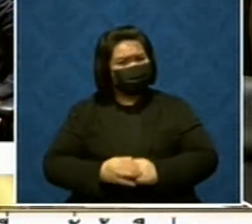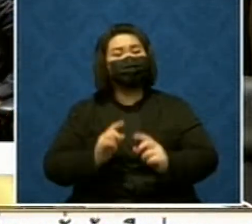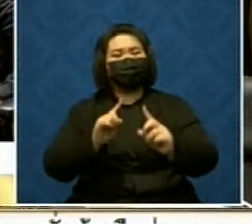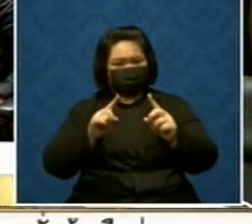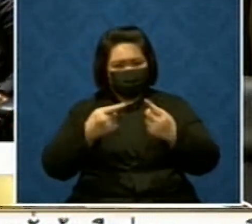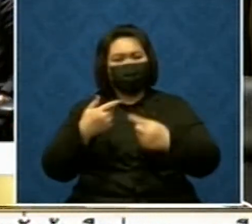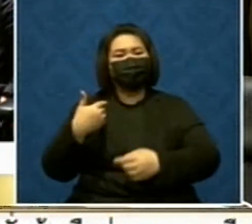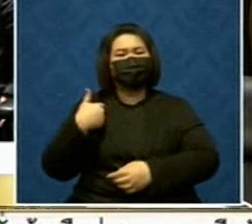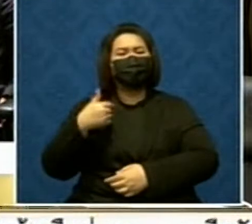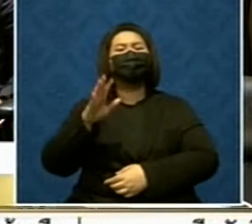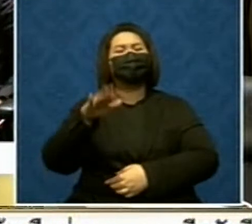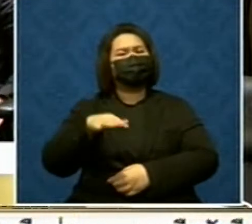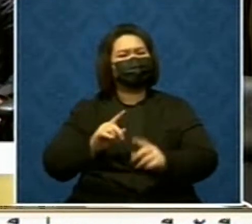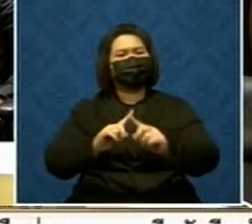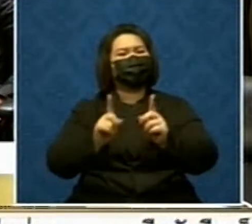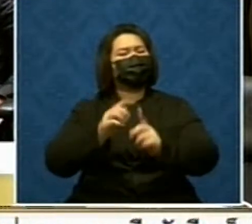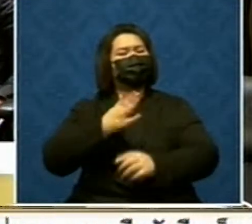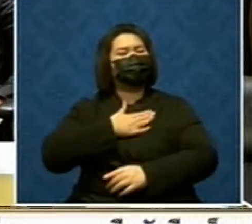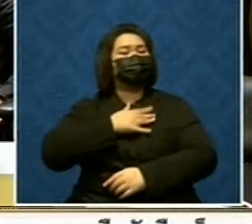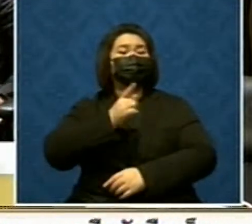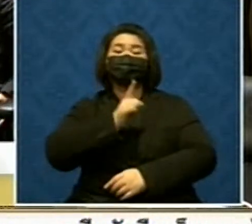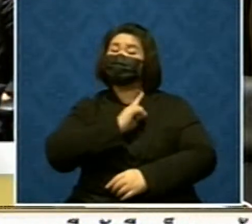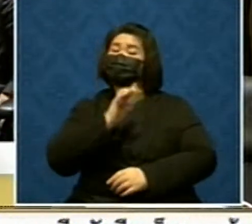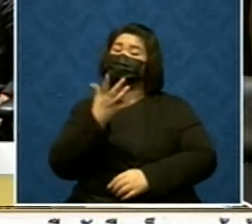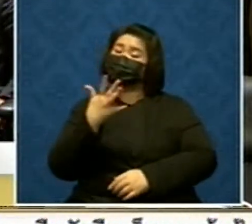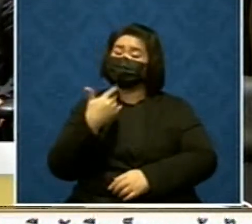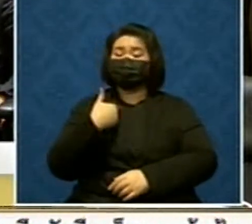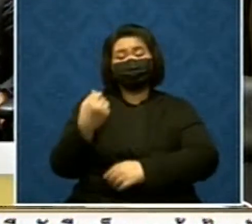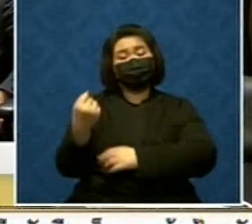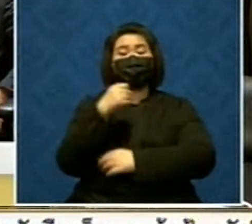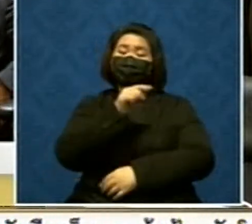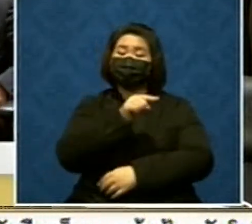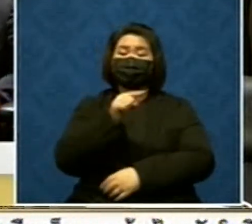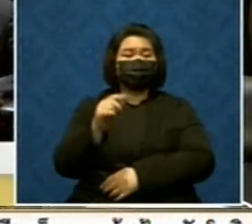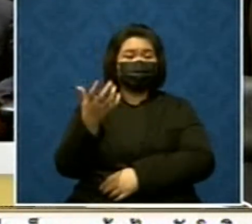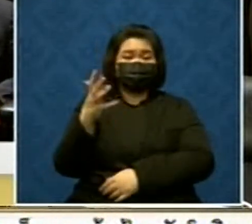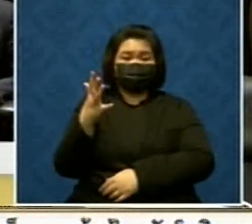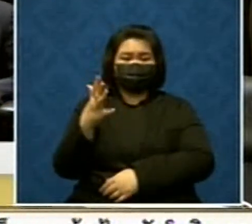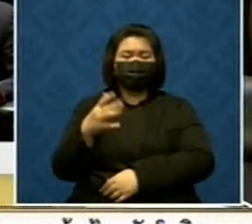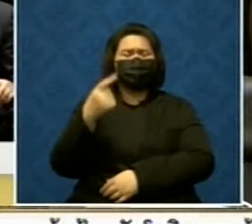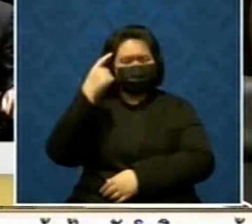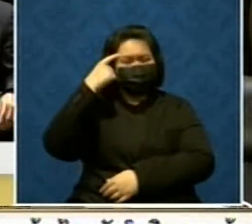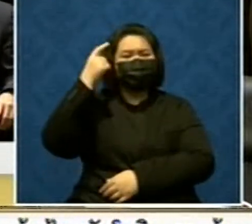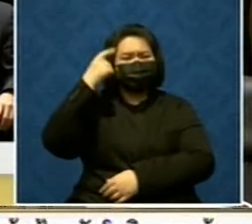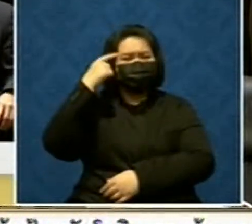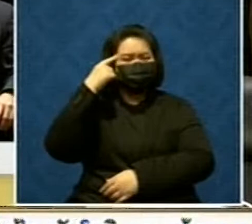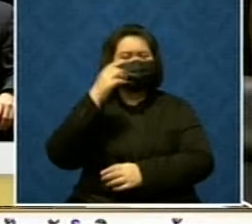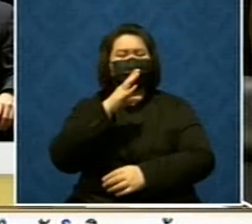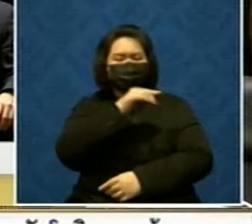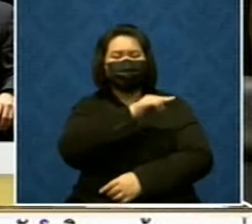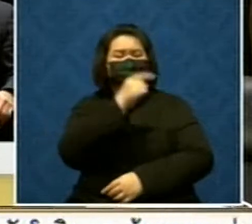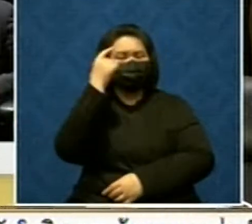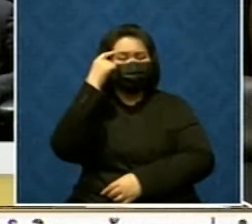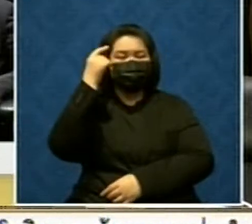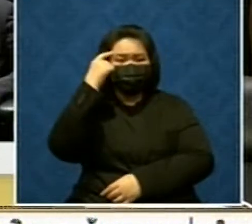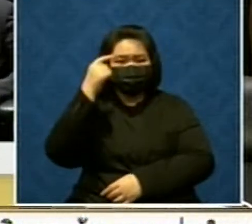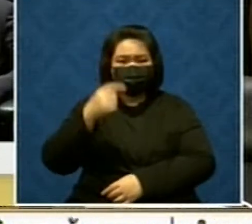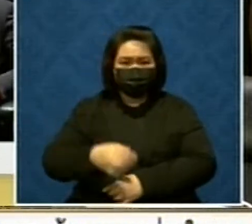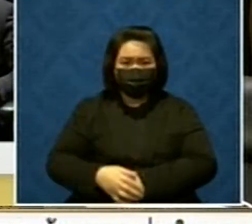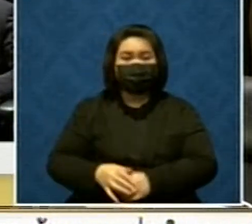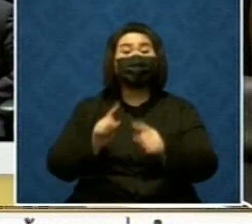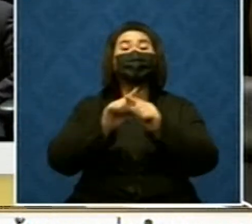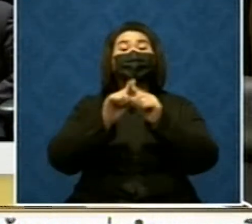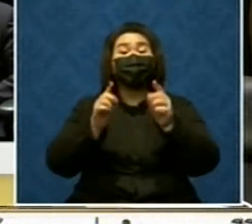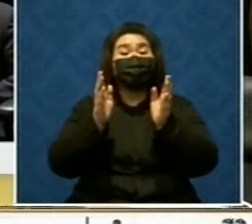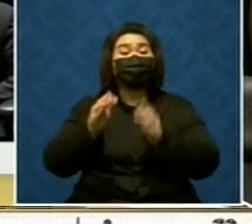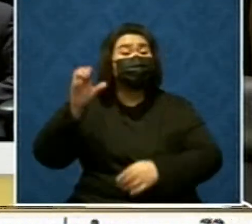อนว่าไม่ใช่หน้าที่ท่านไม่มีอำนาจออกคำสั่งท่านตอบอย่างนี้แน่นอนครับแต่ใครจะเ